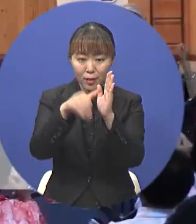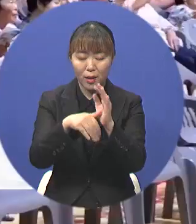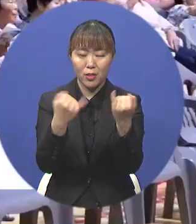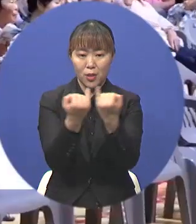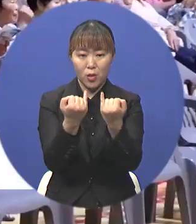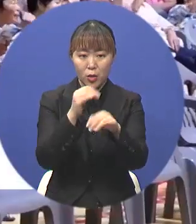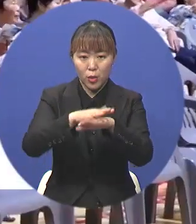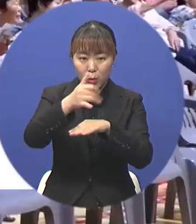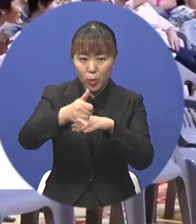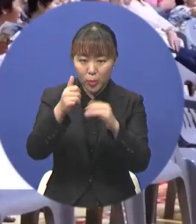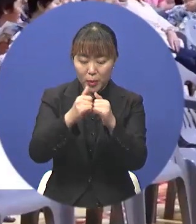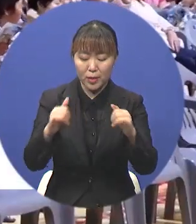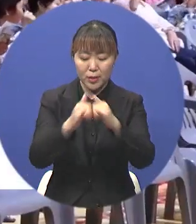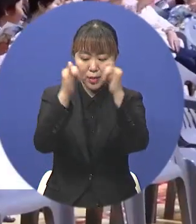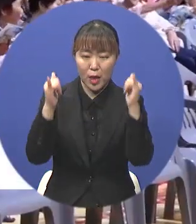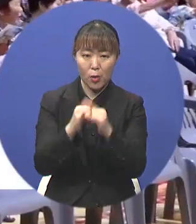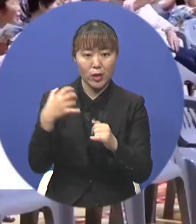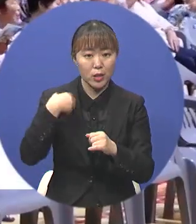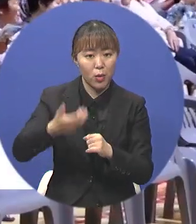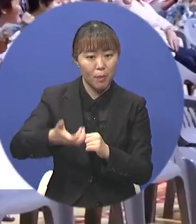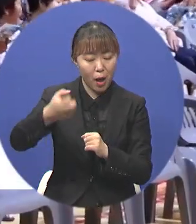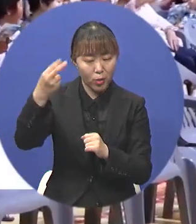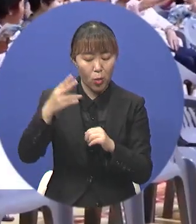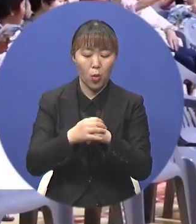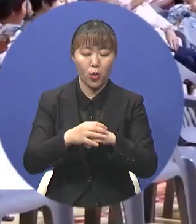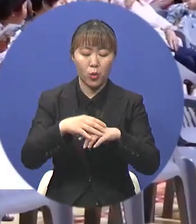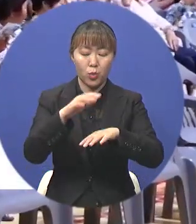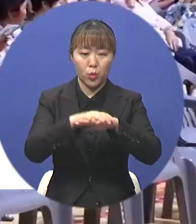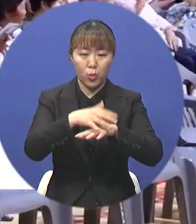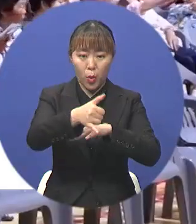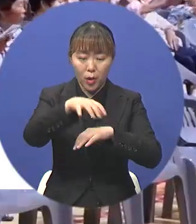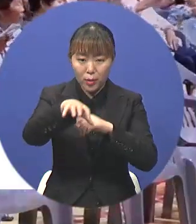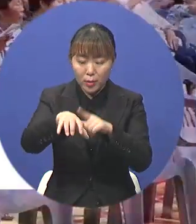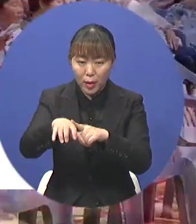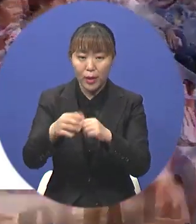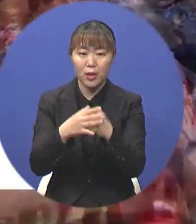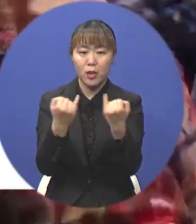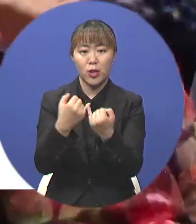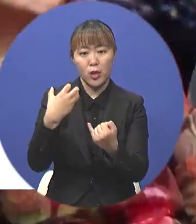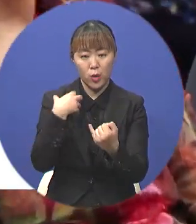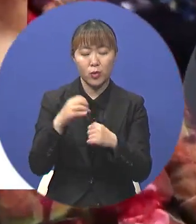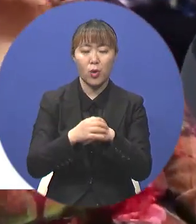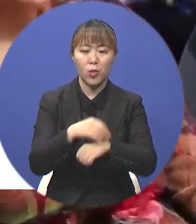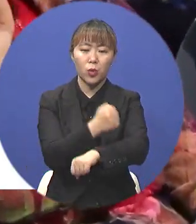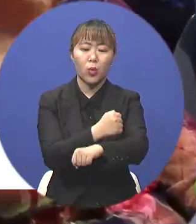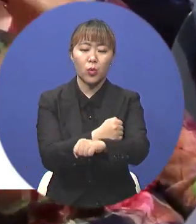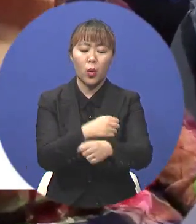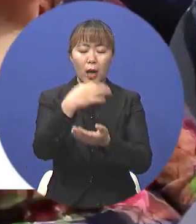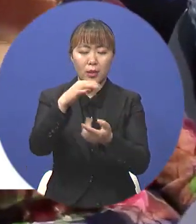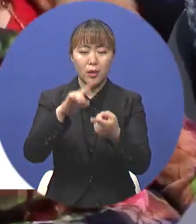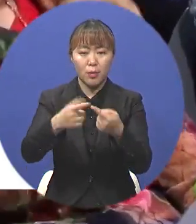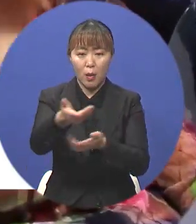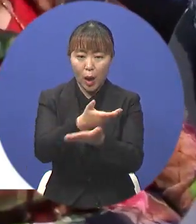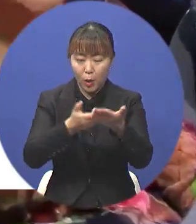여성 농민들의 사회적 지위 향상과 농촌 지역의 여성의 역할과 노동의 가치에 대해 소통하고 농업의